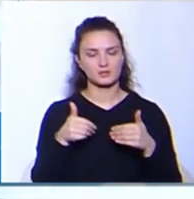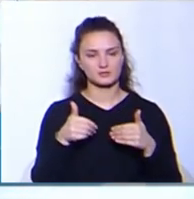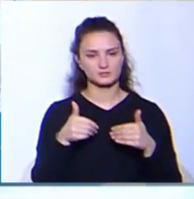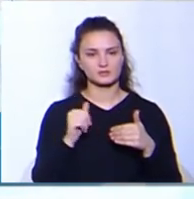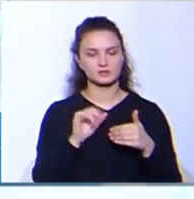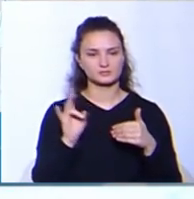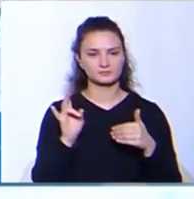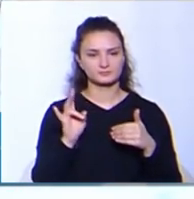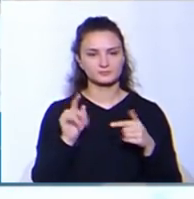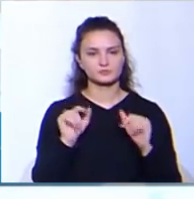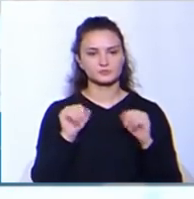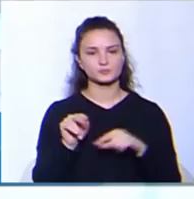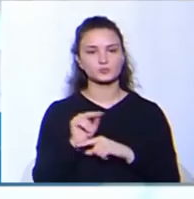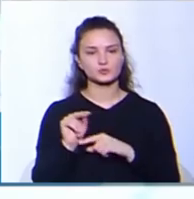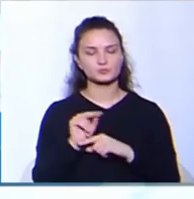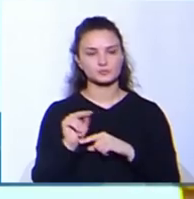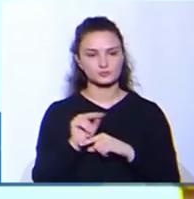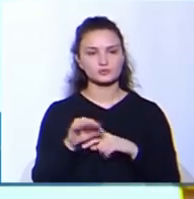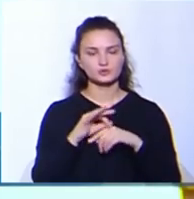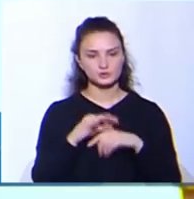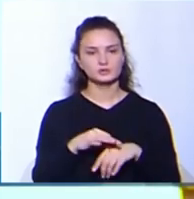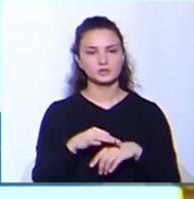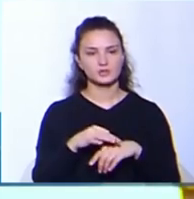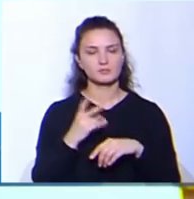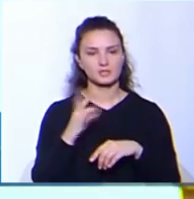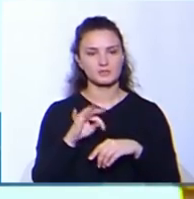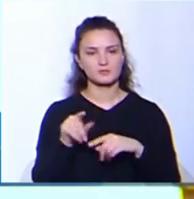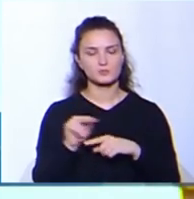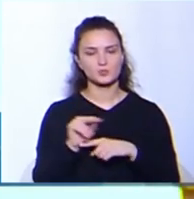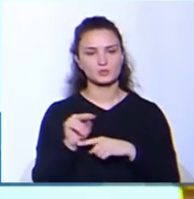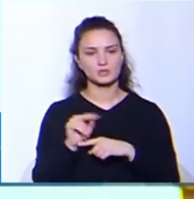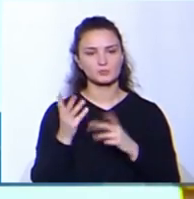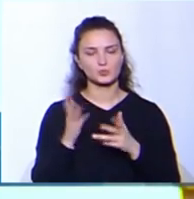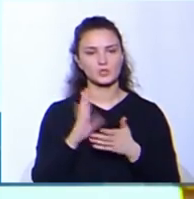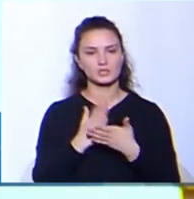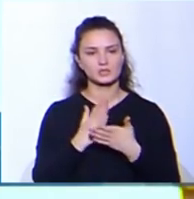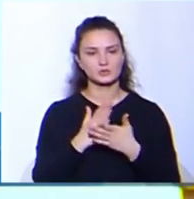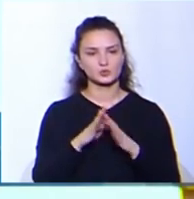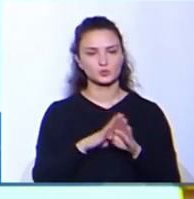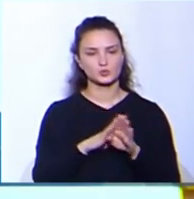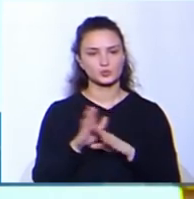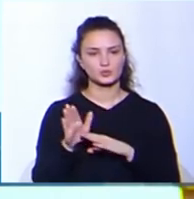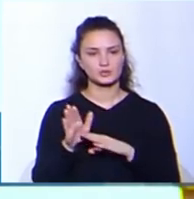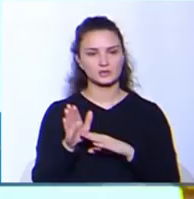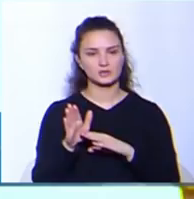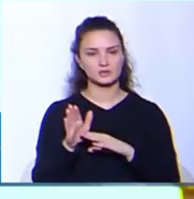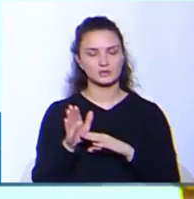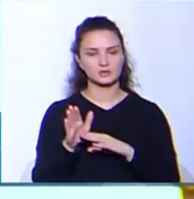ან მან შეიძლება მკურნალობაც კი ჩაიტარა, არა, ოღონდ ეს მკურნალობა თუ არ არის სრული,